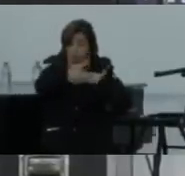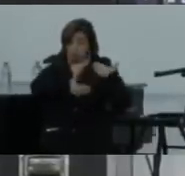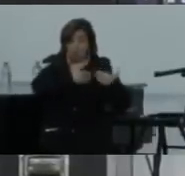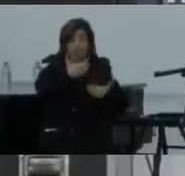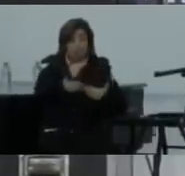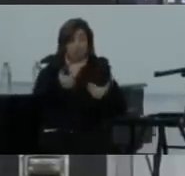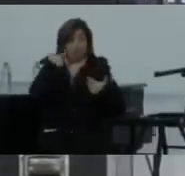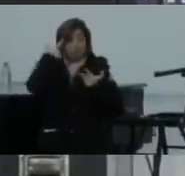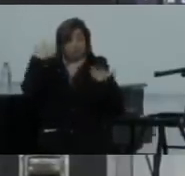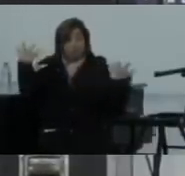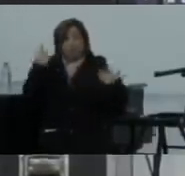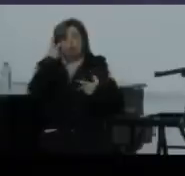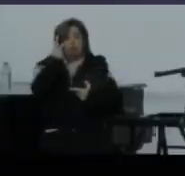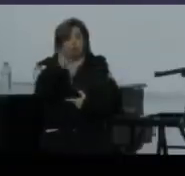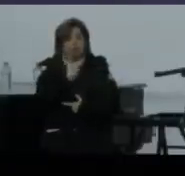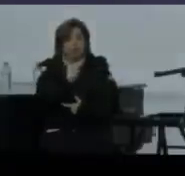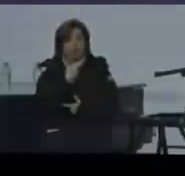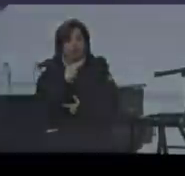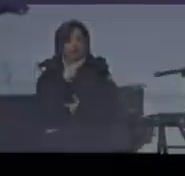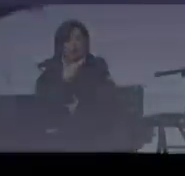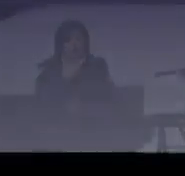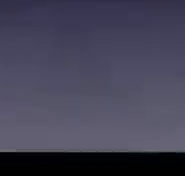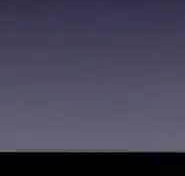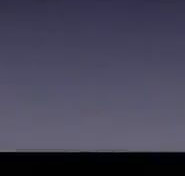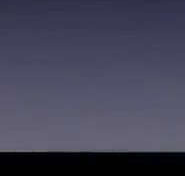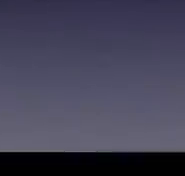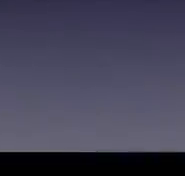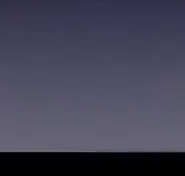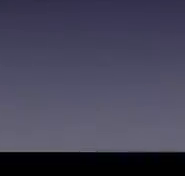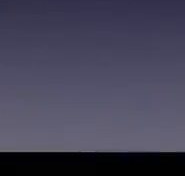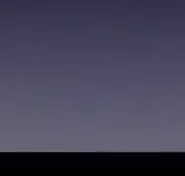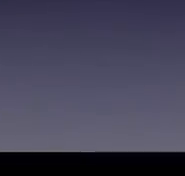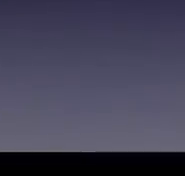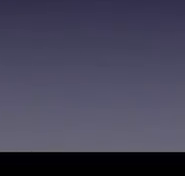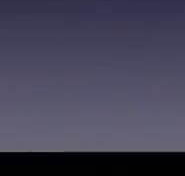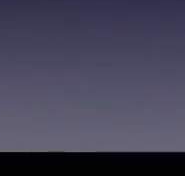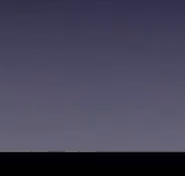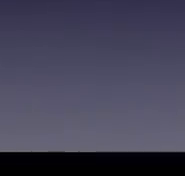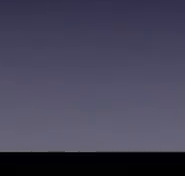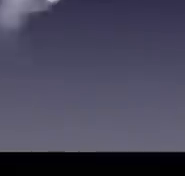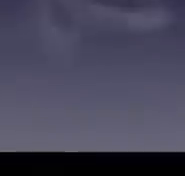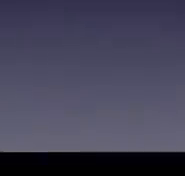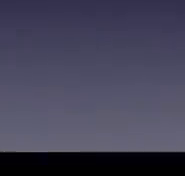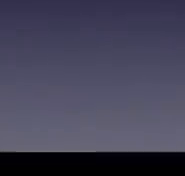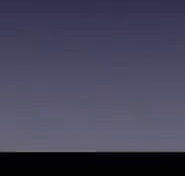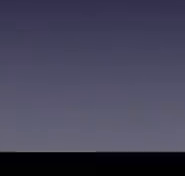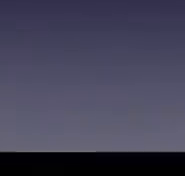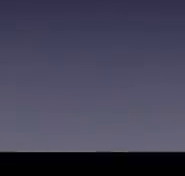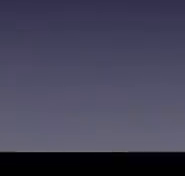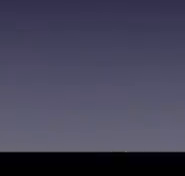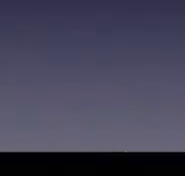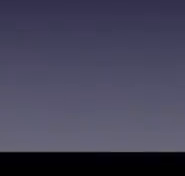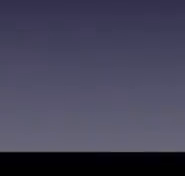sta andando, non vedo gli schermi. Qualcuno mi dice di sì. Ecco, allora abbiamo la Buitoni, se l'è presa la